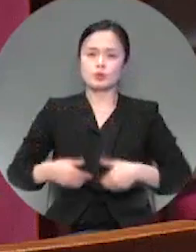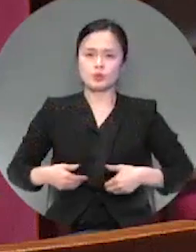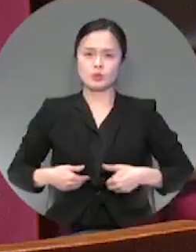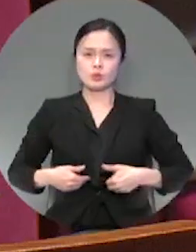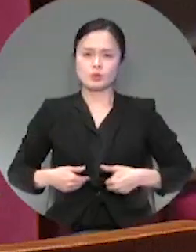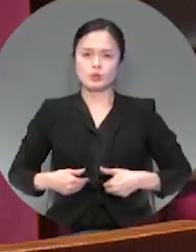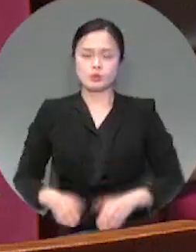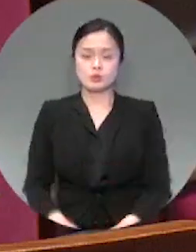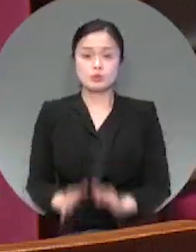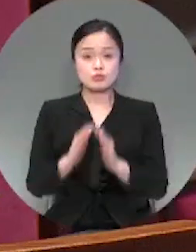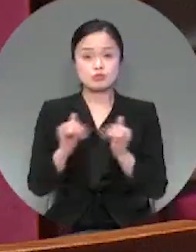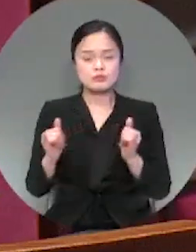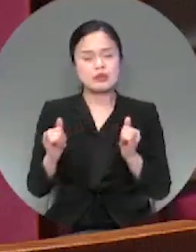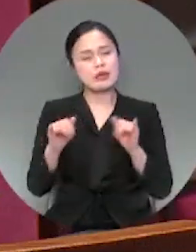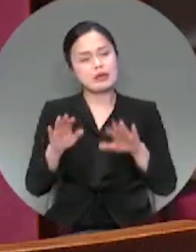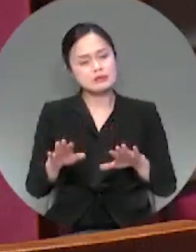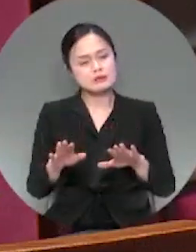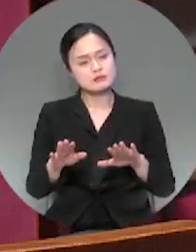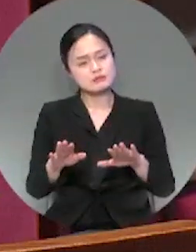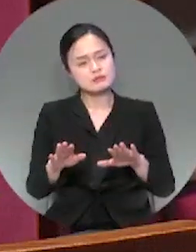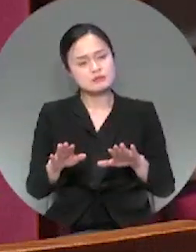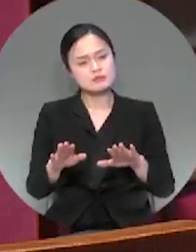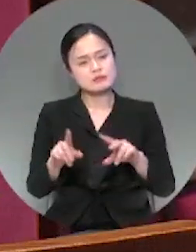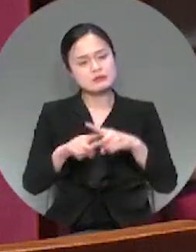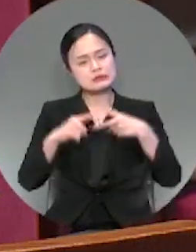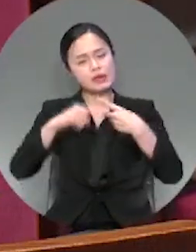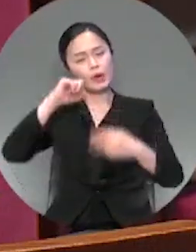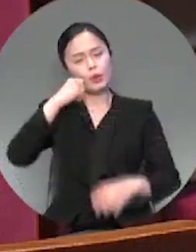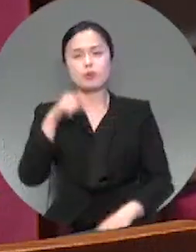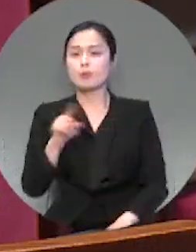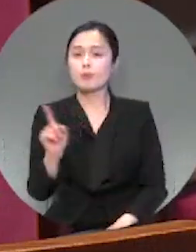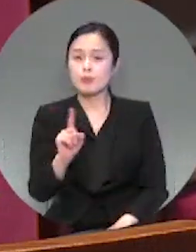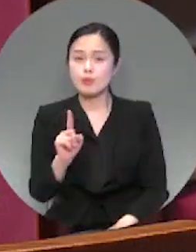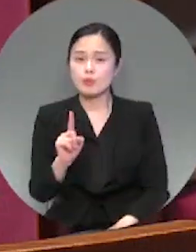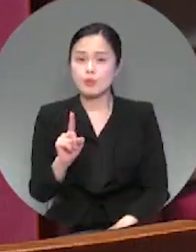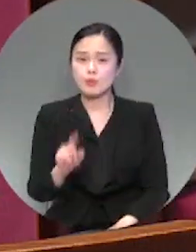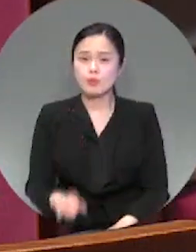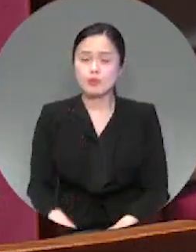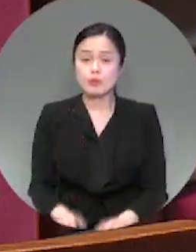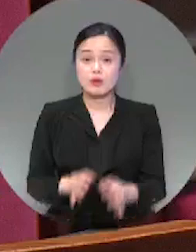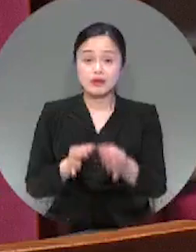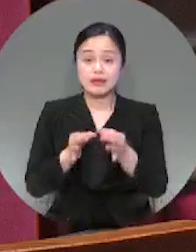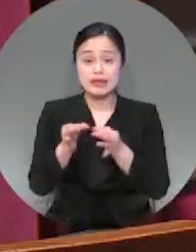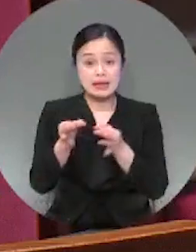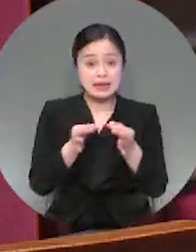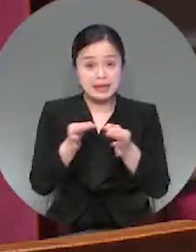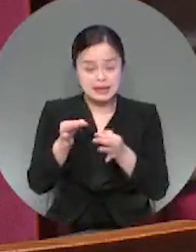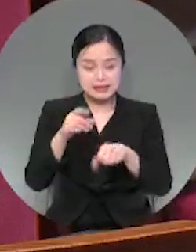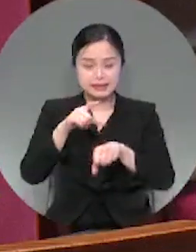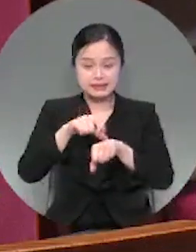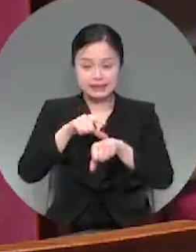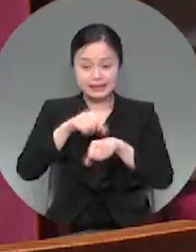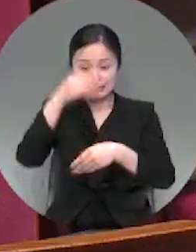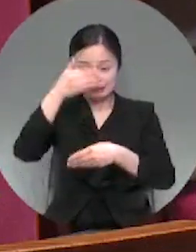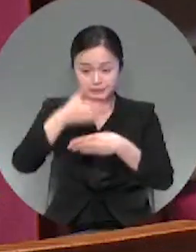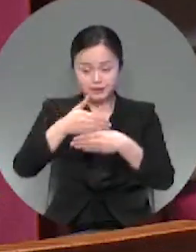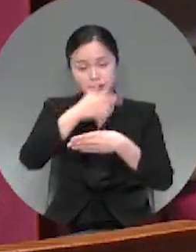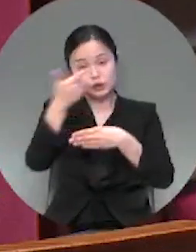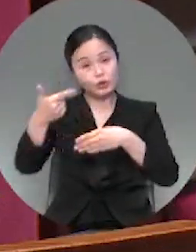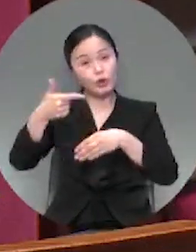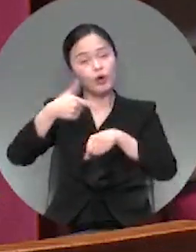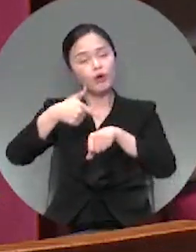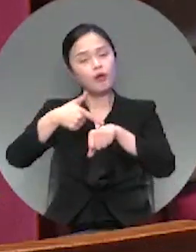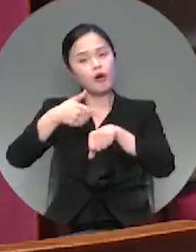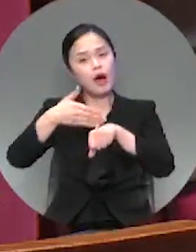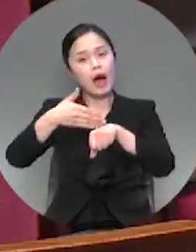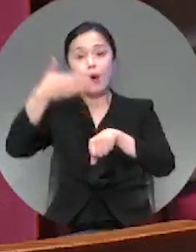국민들은 뭐를 이해하지 못하시냐면요. 왜 9시인지 10시인지 저도 이해를 못하겠어요. 자, 그리고 업종에